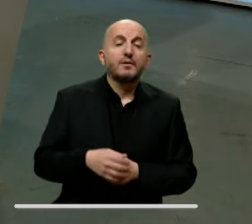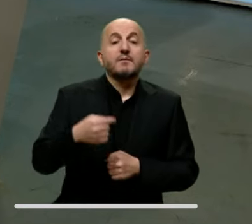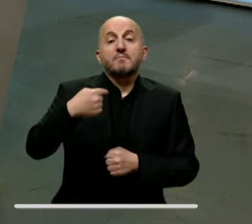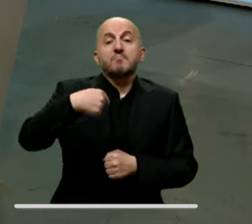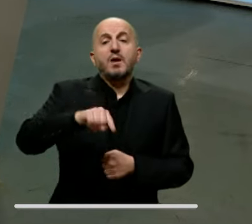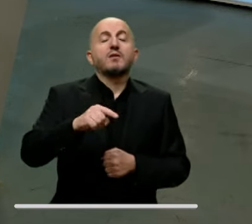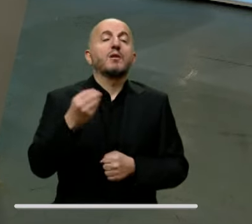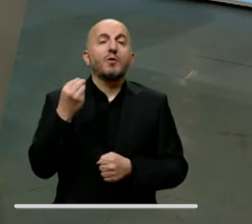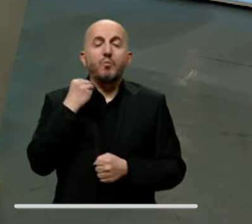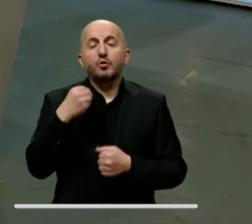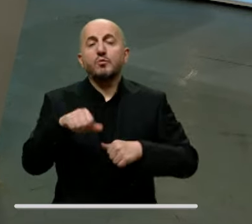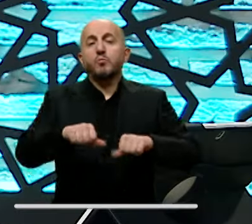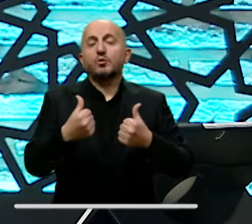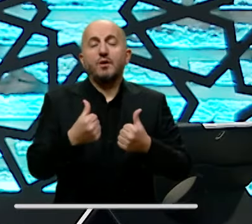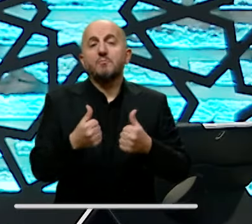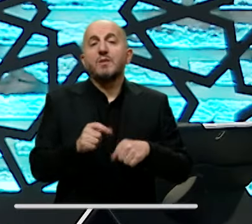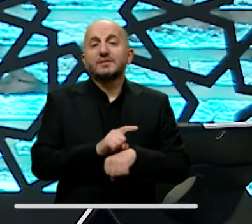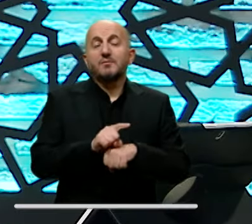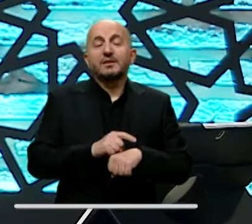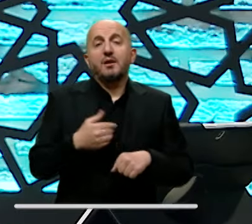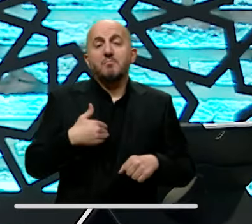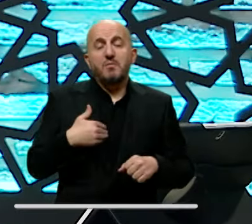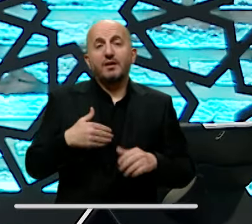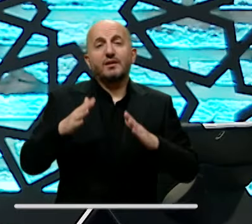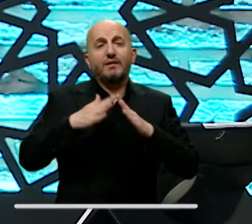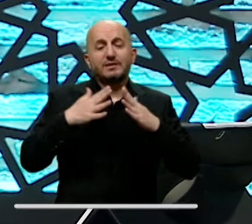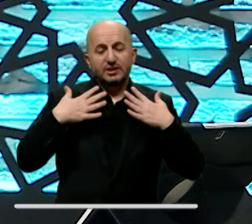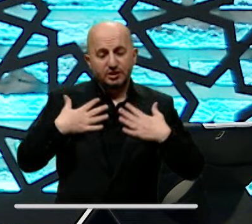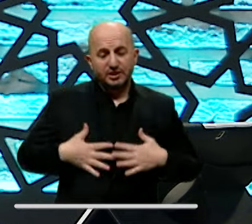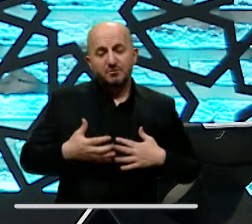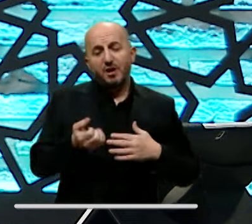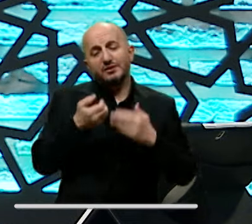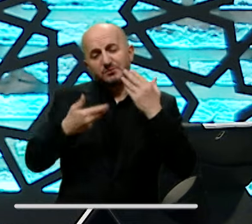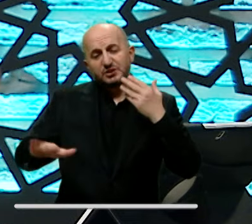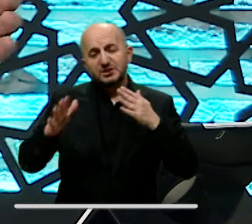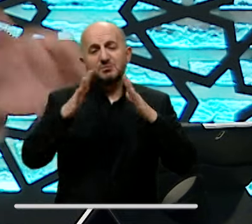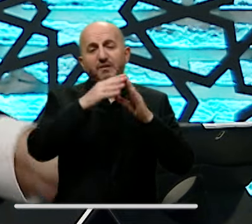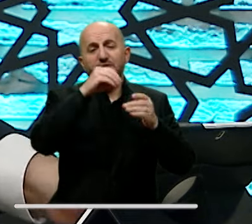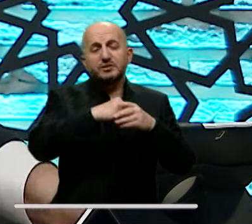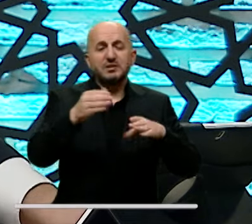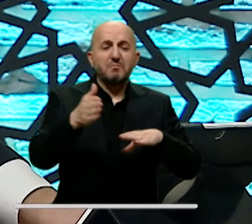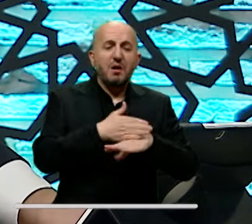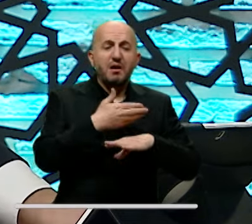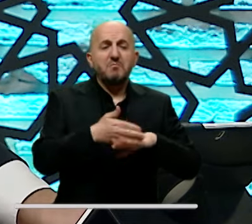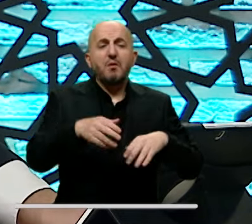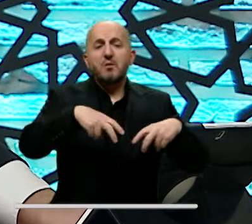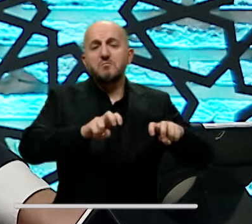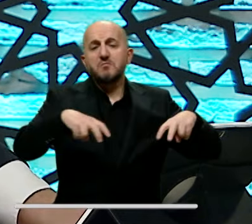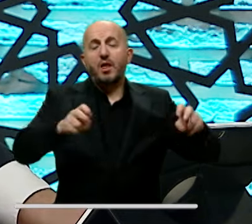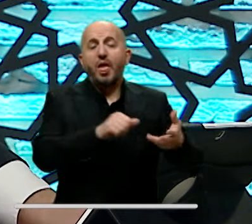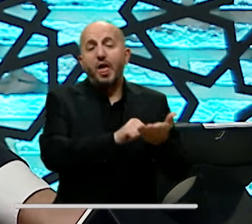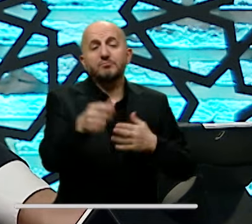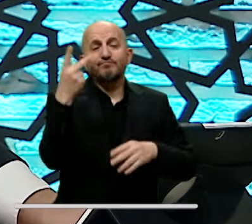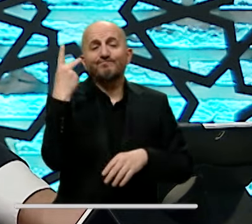boşanma hali söz konusu olursa ben evden ceketimi aldım çıktım Evdeki eşyalar beyaz eşya mobilya vesaire